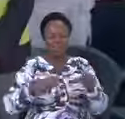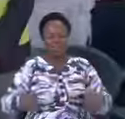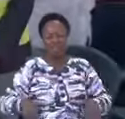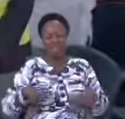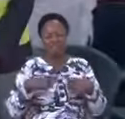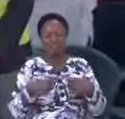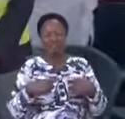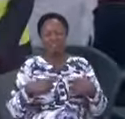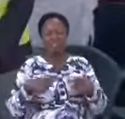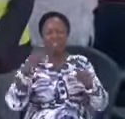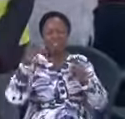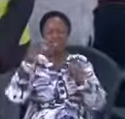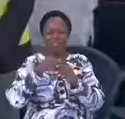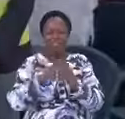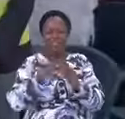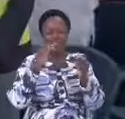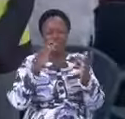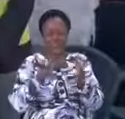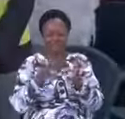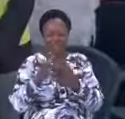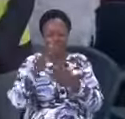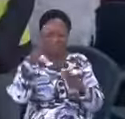jésus nous prions